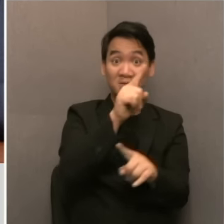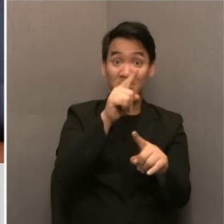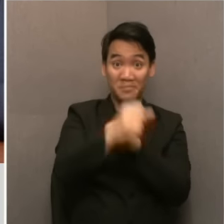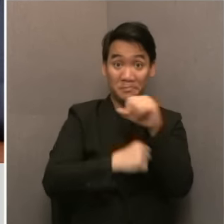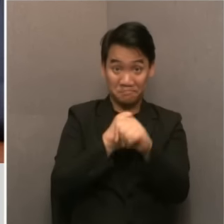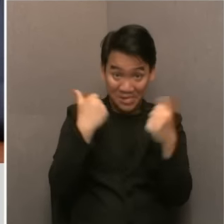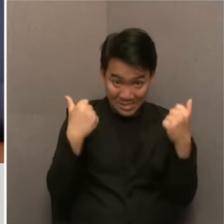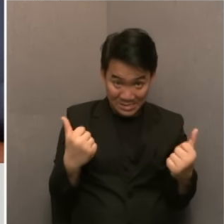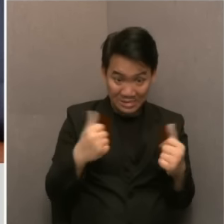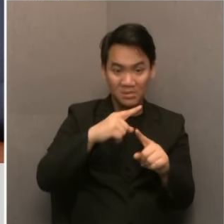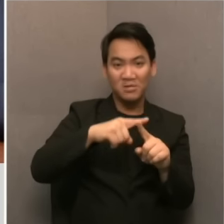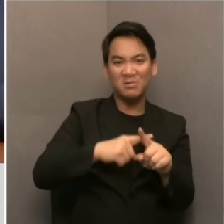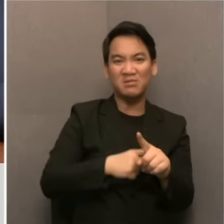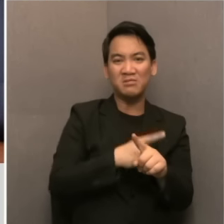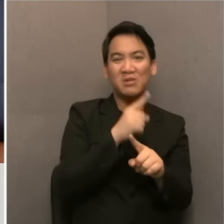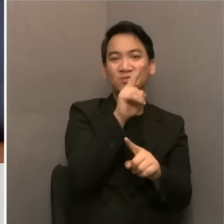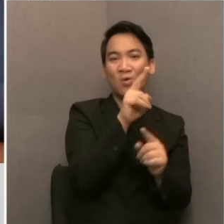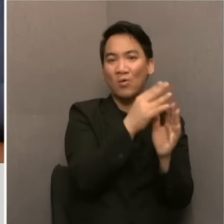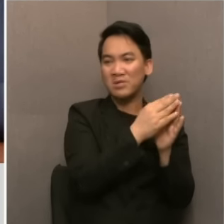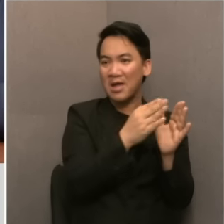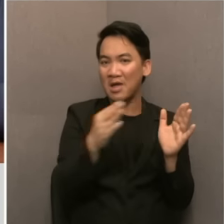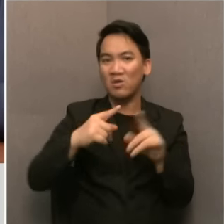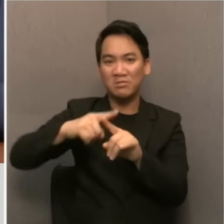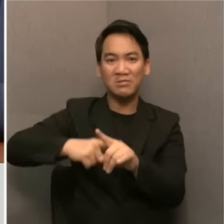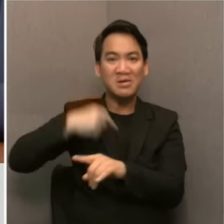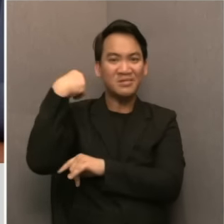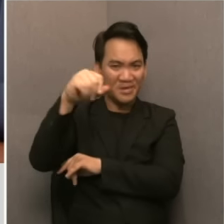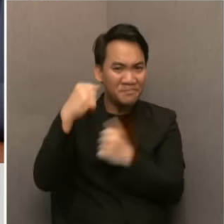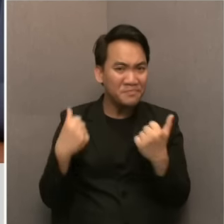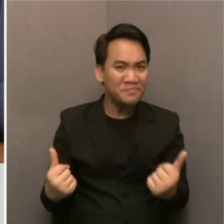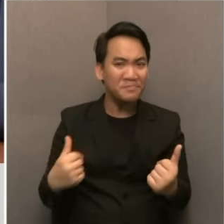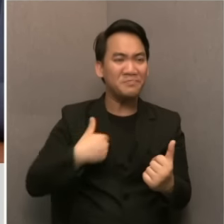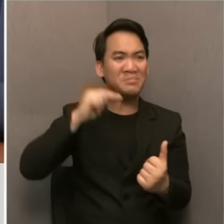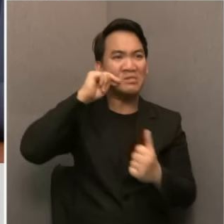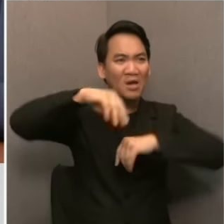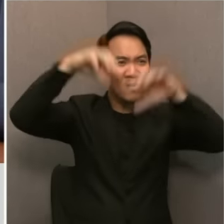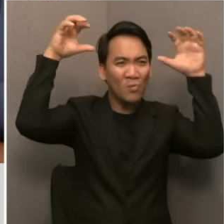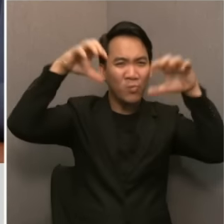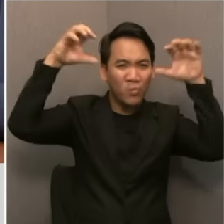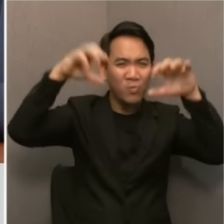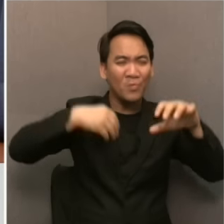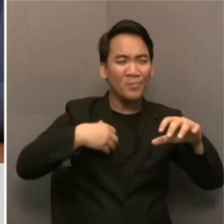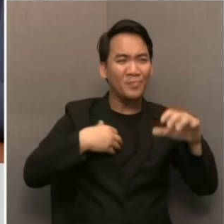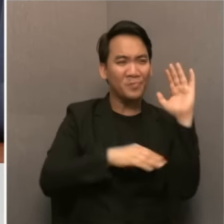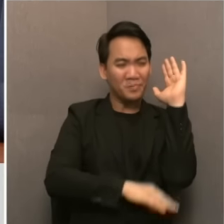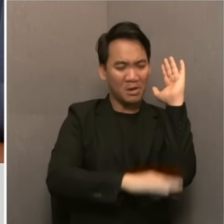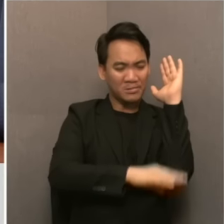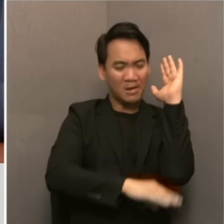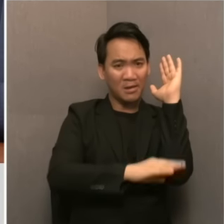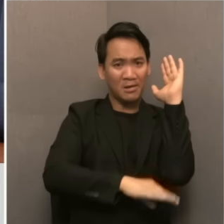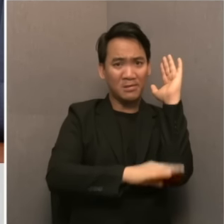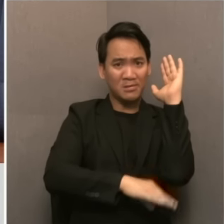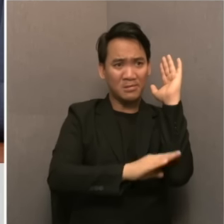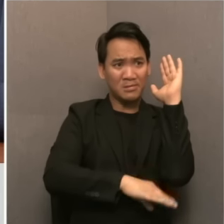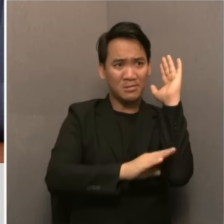ก็ดูยังไม่ได้มากนักนะครับจะเห็นว่าในบริเวณภาคใต้เองเนี่ยนะครับยังมีฝนอยู่ค่อนข้างจะ